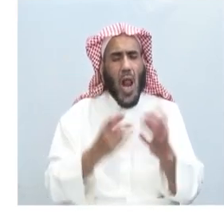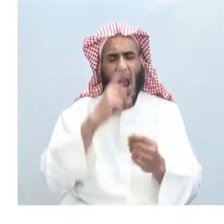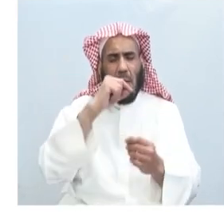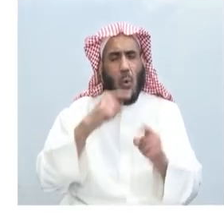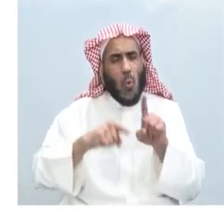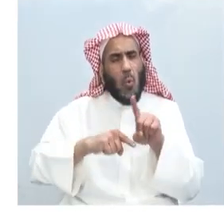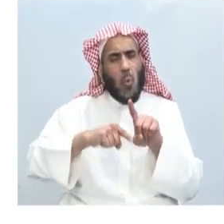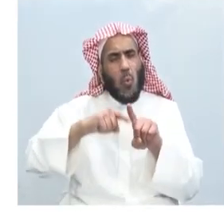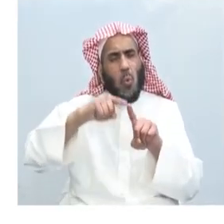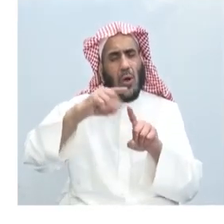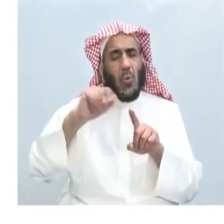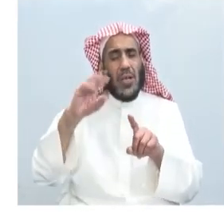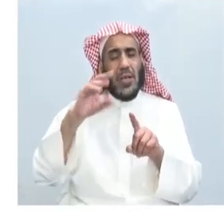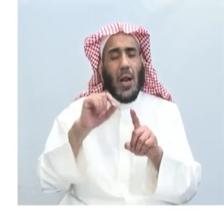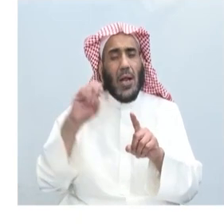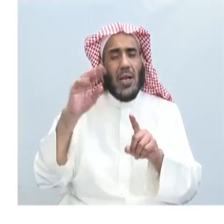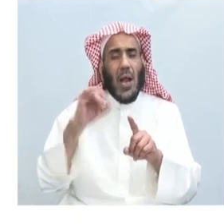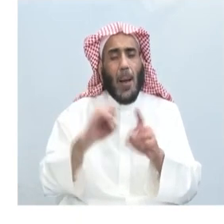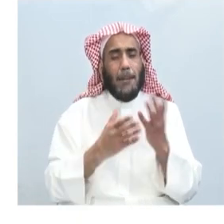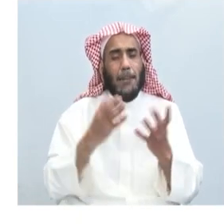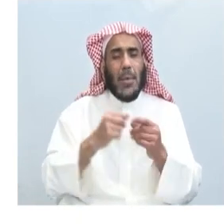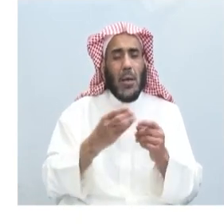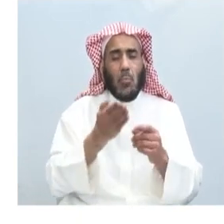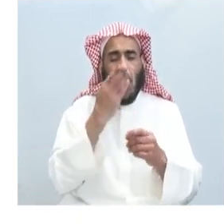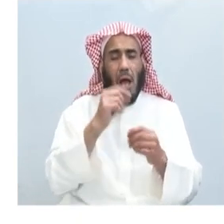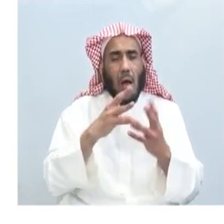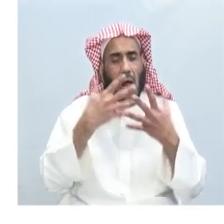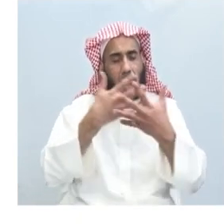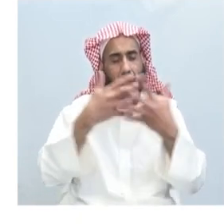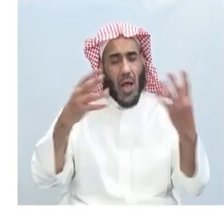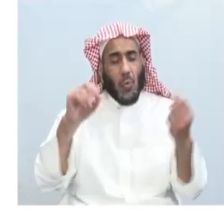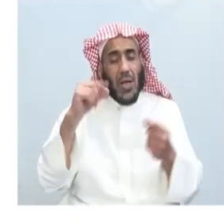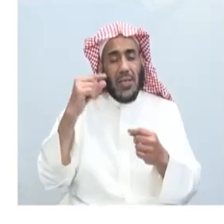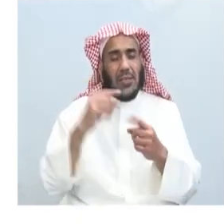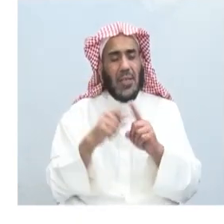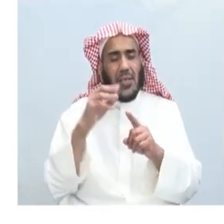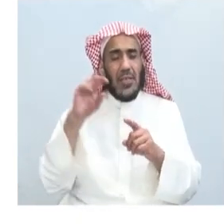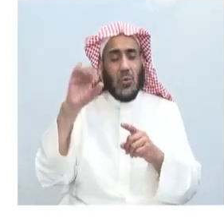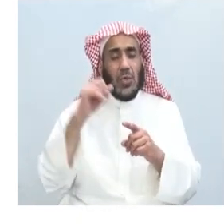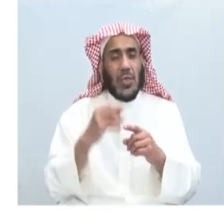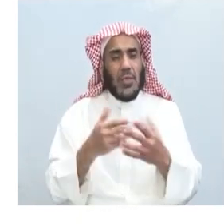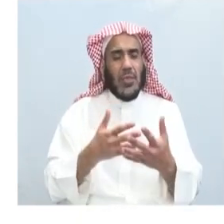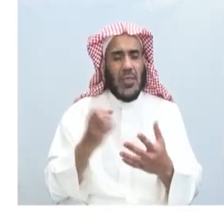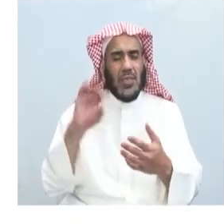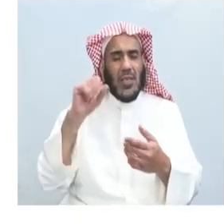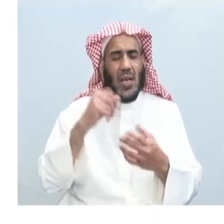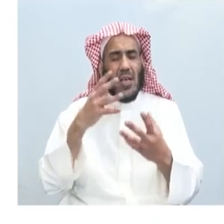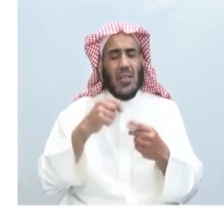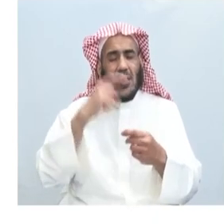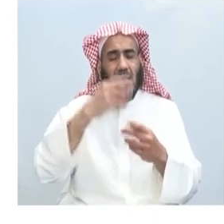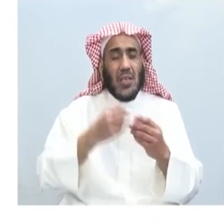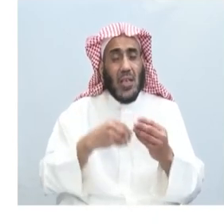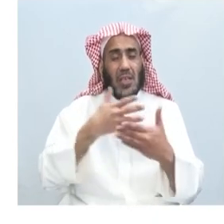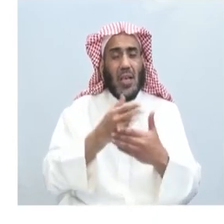لرفع درجه حراره 1 جرام من الماده او من الماء النقي واحد درجه سليلوزيه السعرات الغذائيه هي الطاقه الحراريه